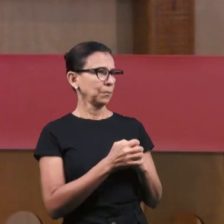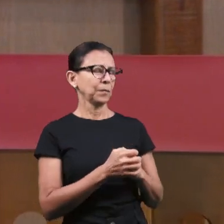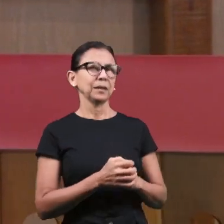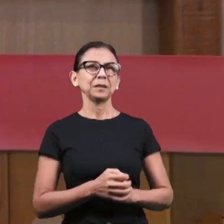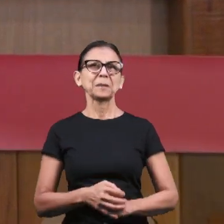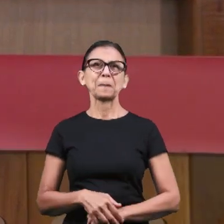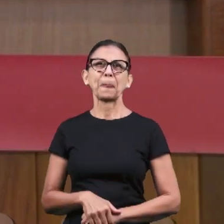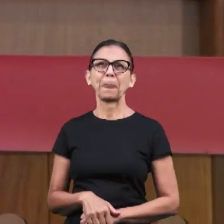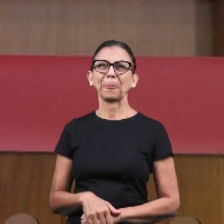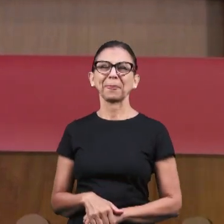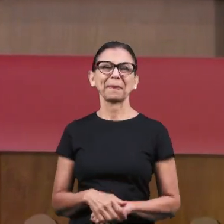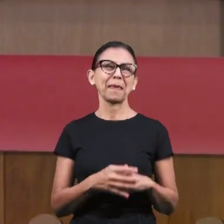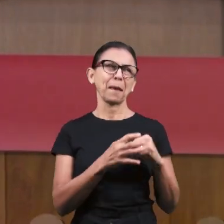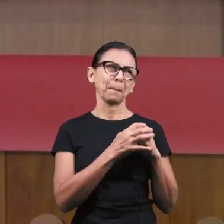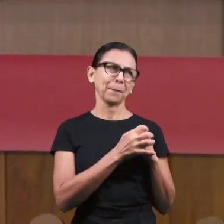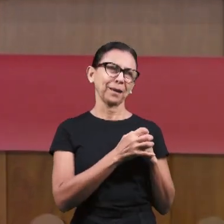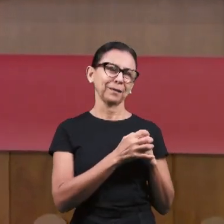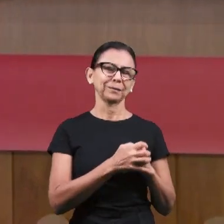toutes les questions.